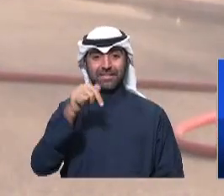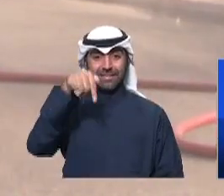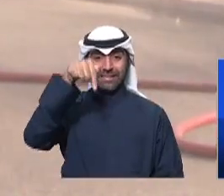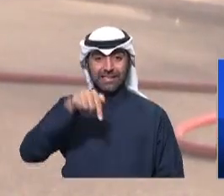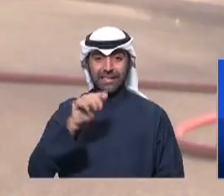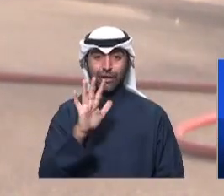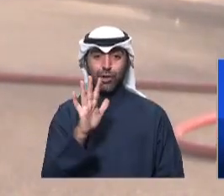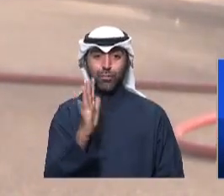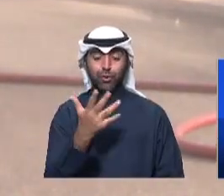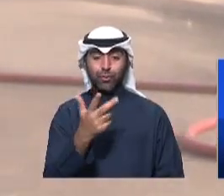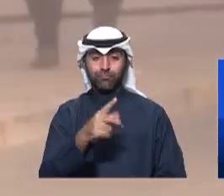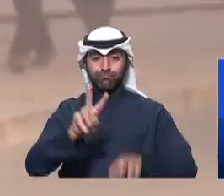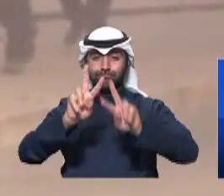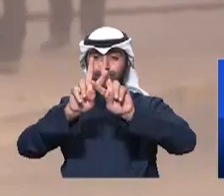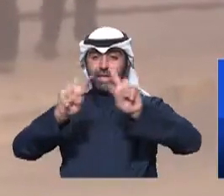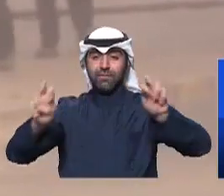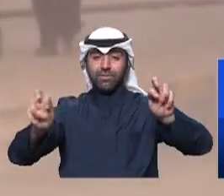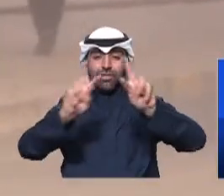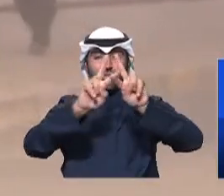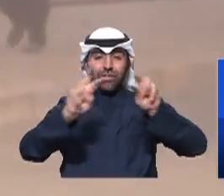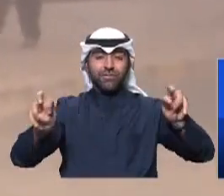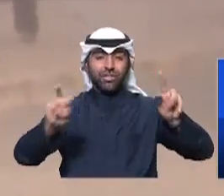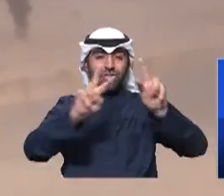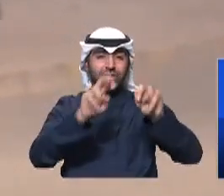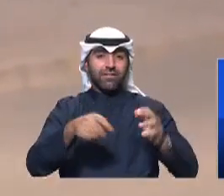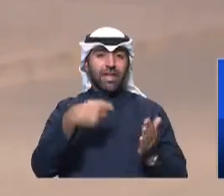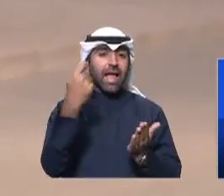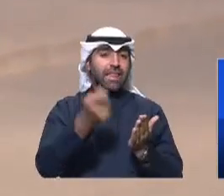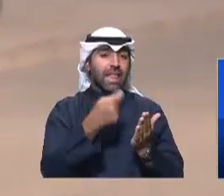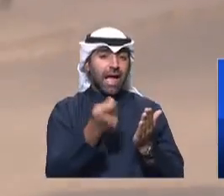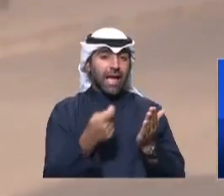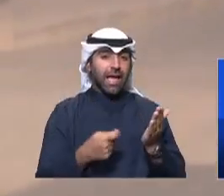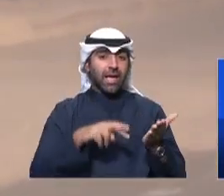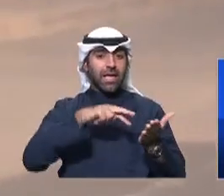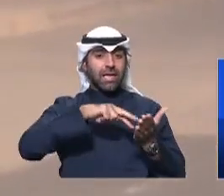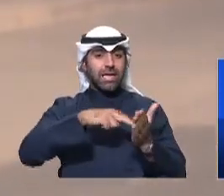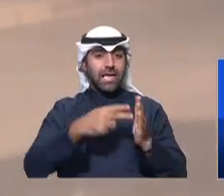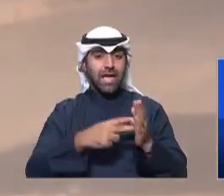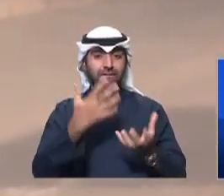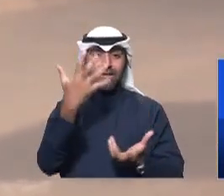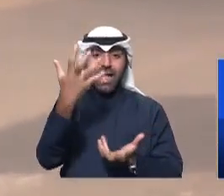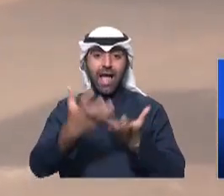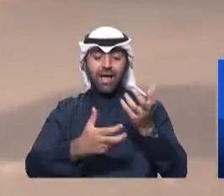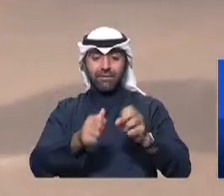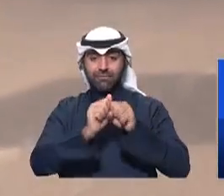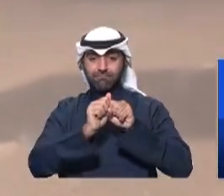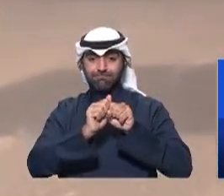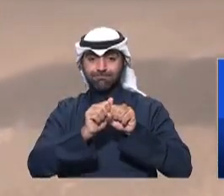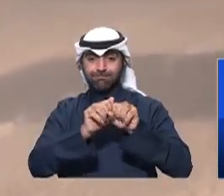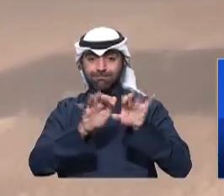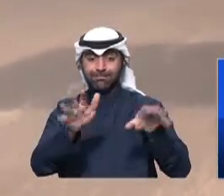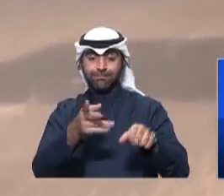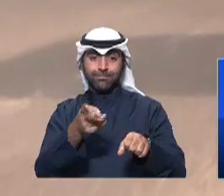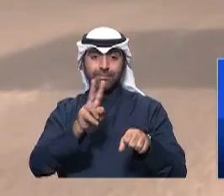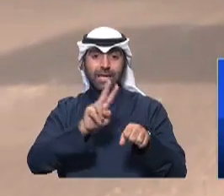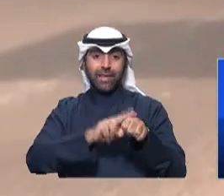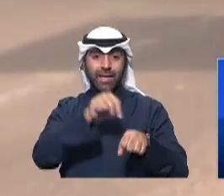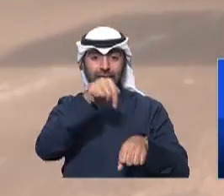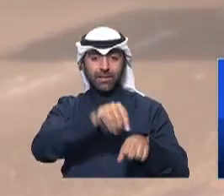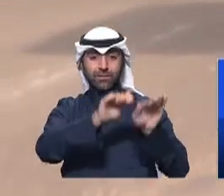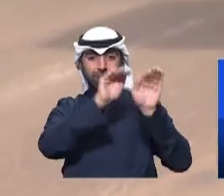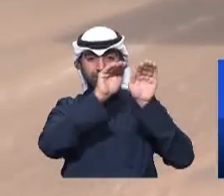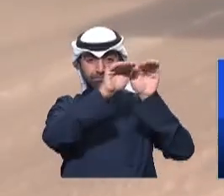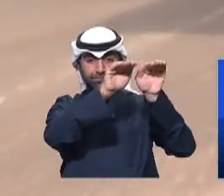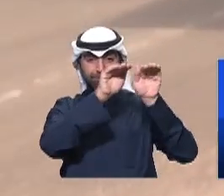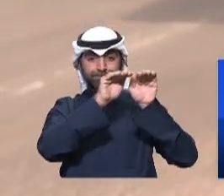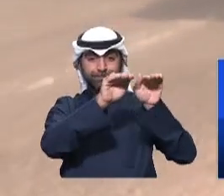الآن خسائر مادية كبيرة جدا، محطوطة مستودعات داخل المنطقة مكدسة بمواد أولية